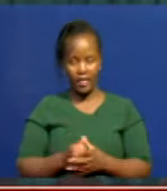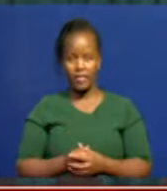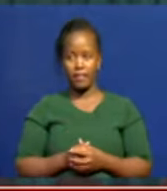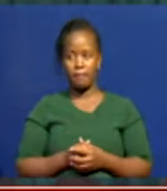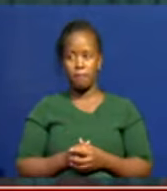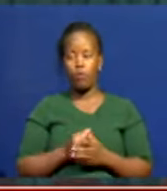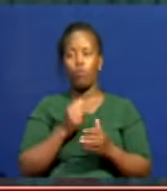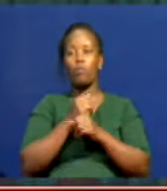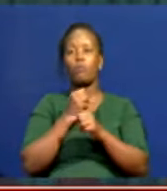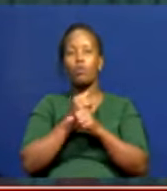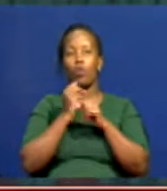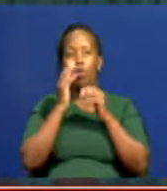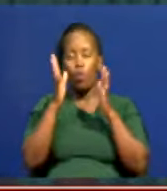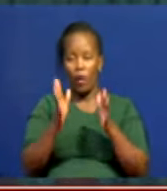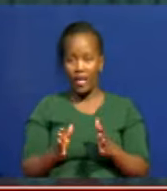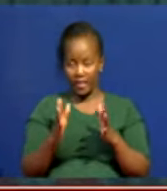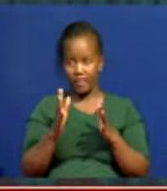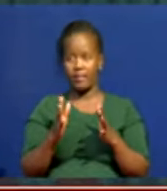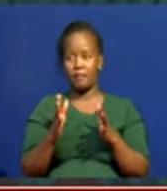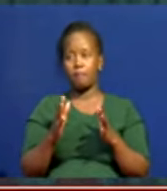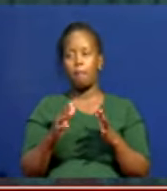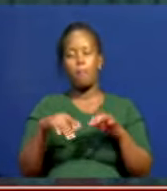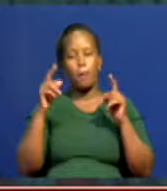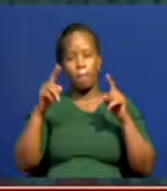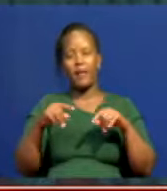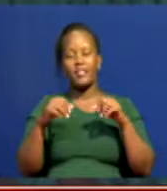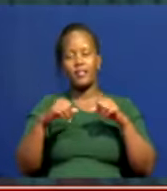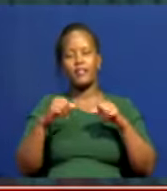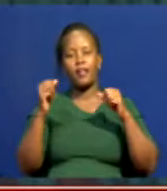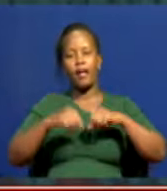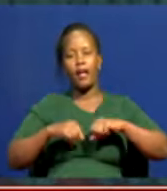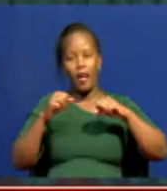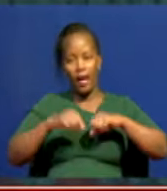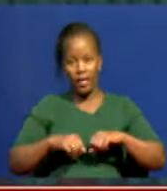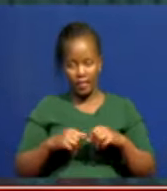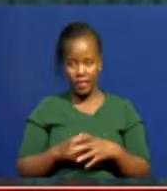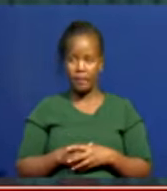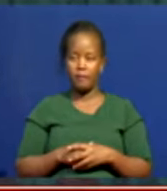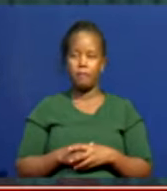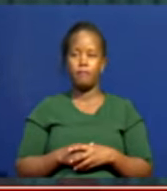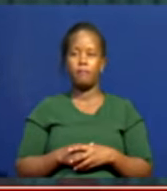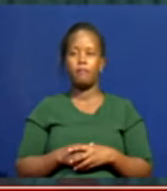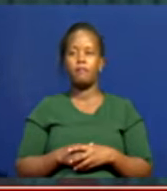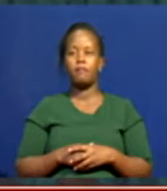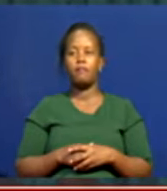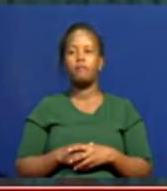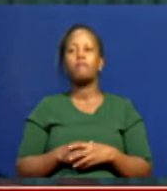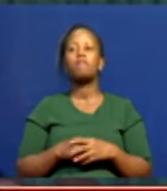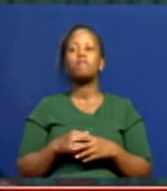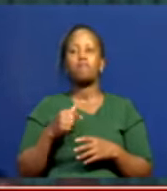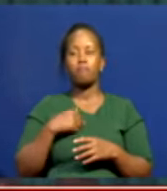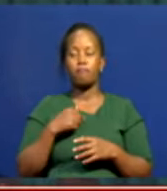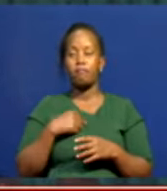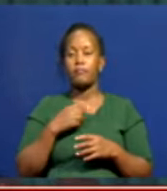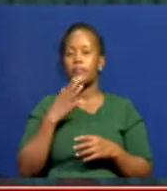Hawa wafanyikazi, lazima tukubaliane na wao. Sindio? Mimi